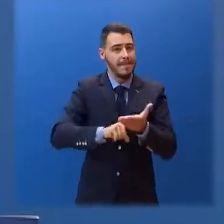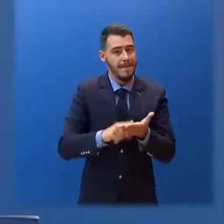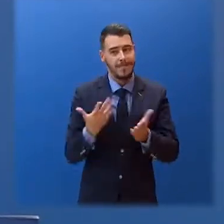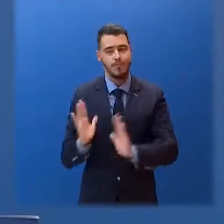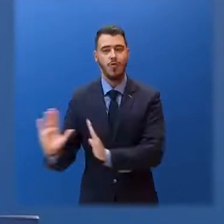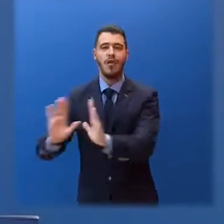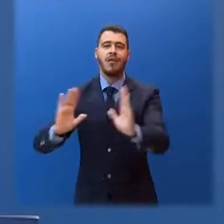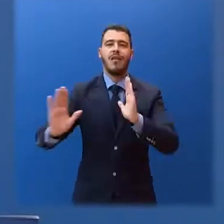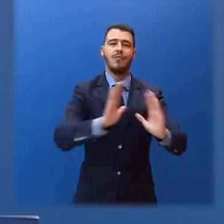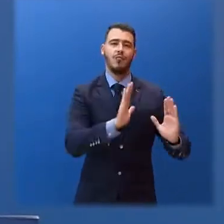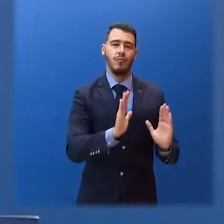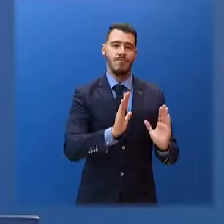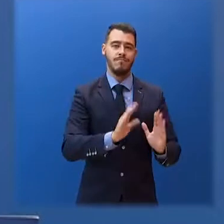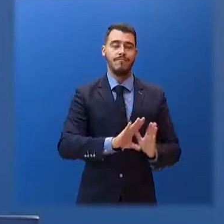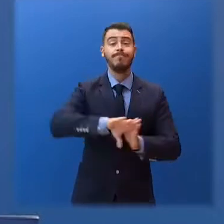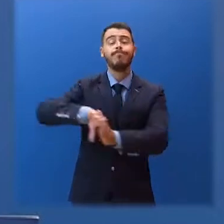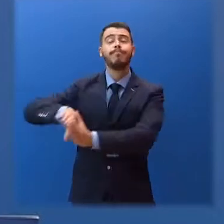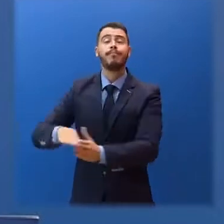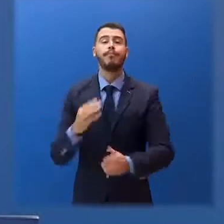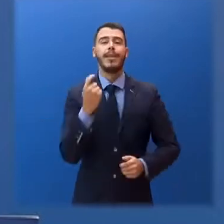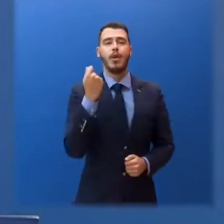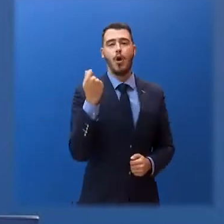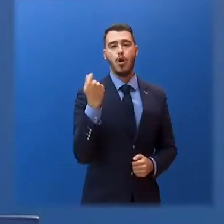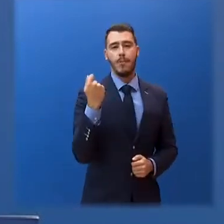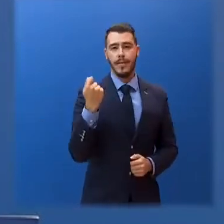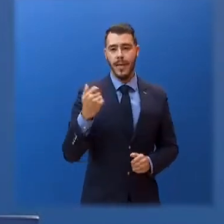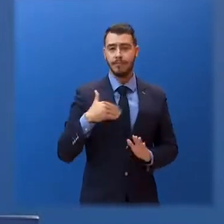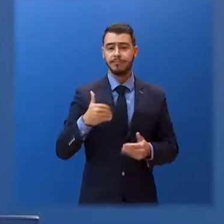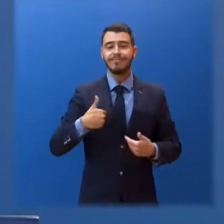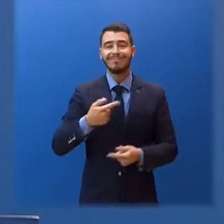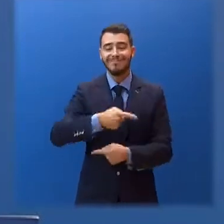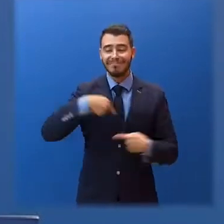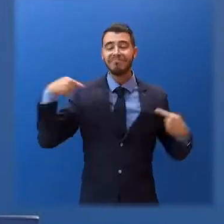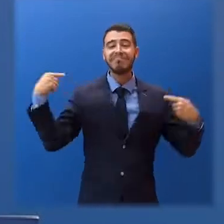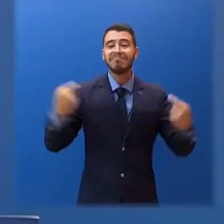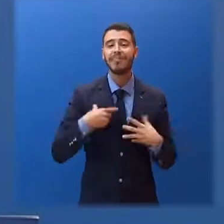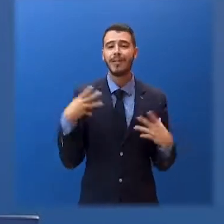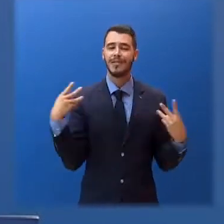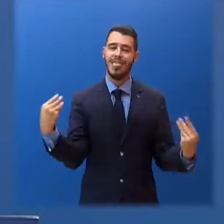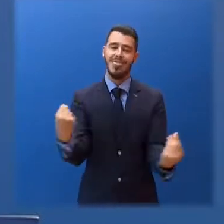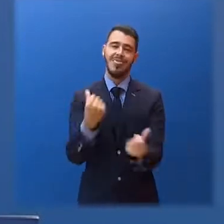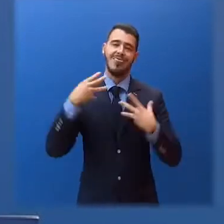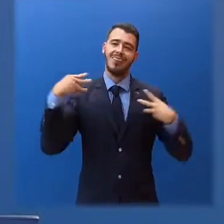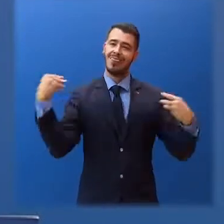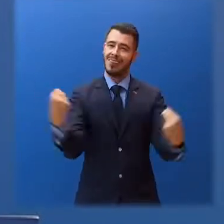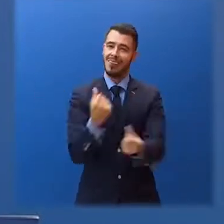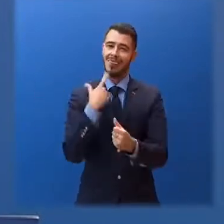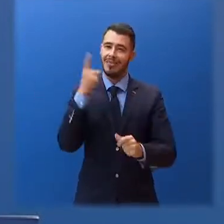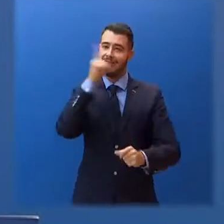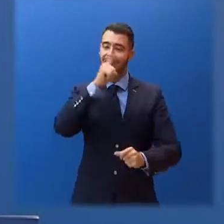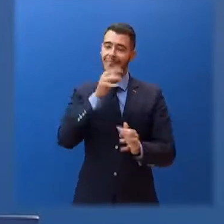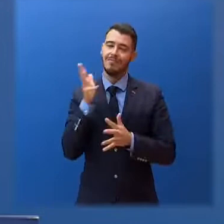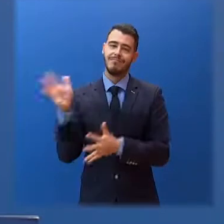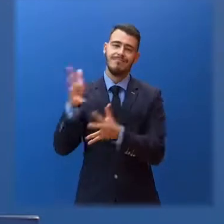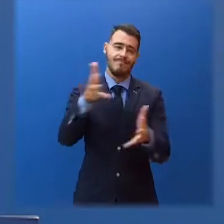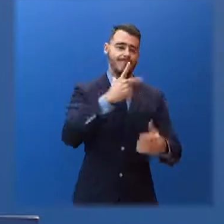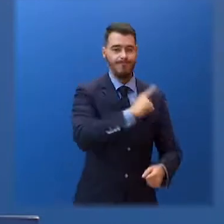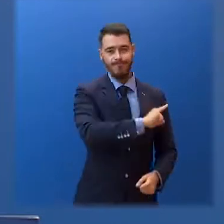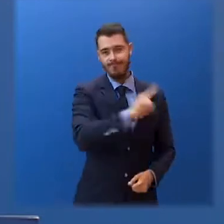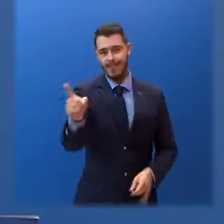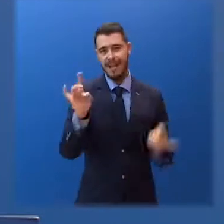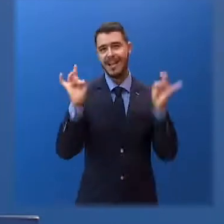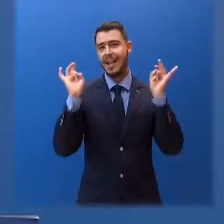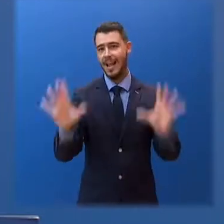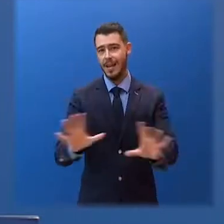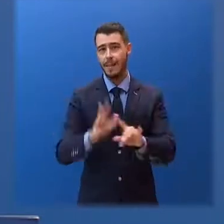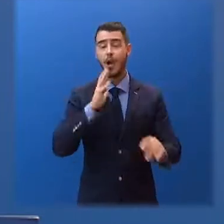οικονομία, δεν ερωποιούμε καταστάσεις. Καμία χώρα του κόσμου δεν μπόρεσε να γλιτώσει από τη βιαιότητα του οικονομικού αντίκτυπου